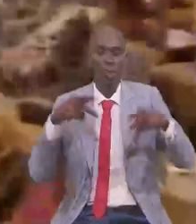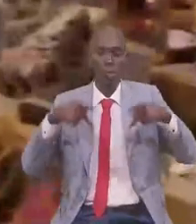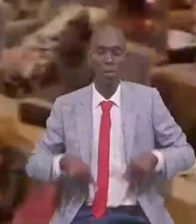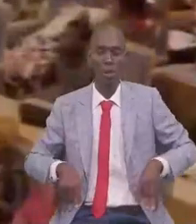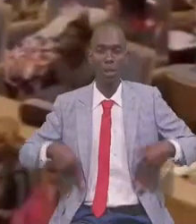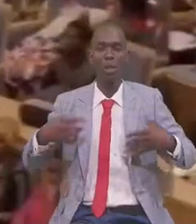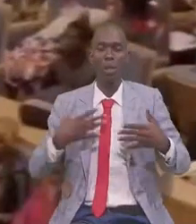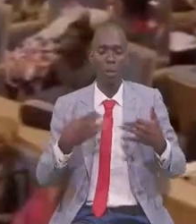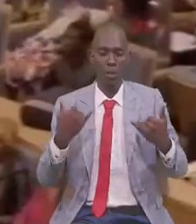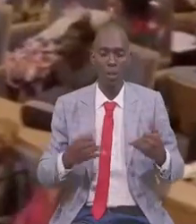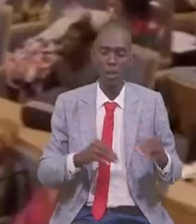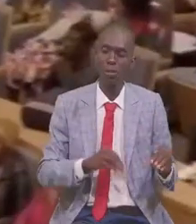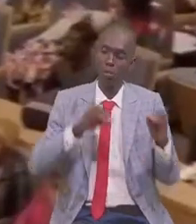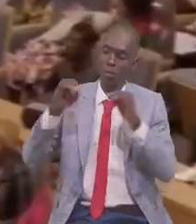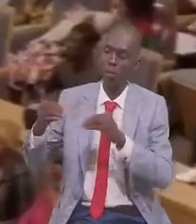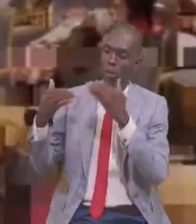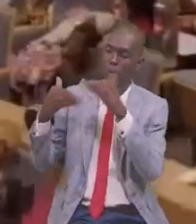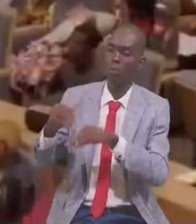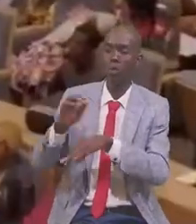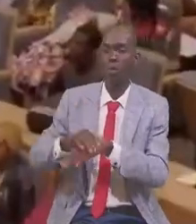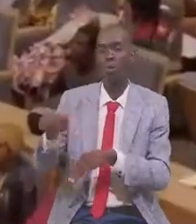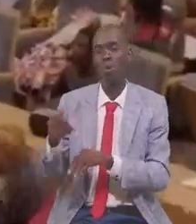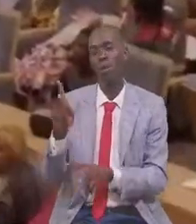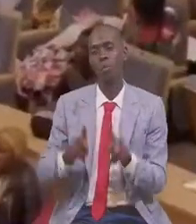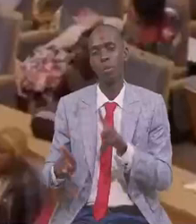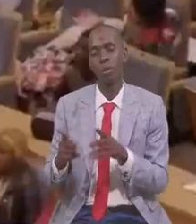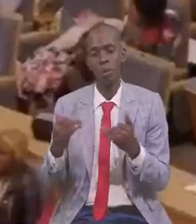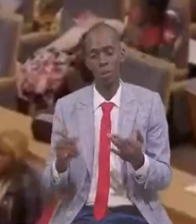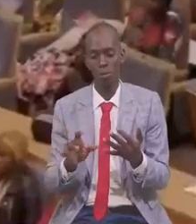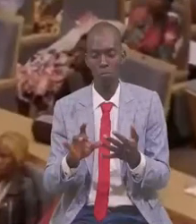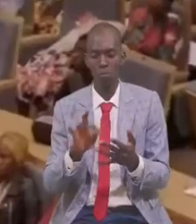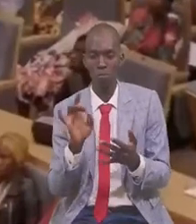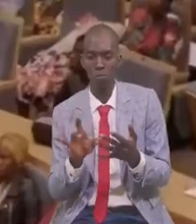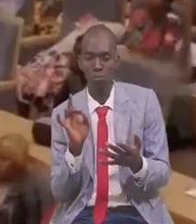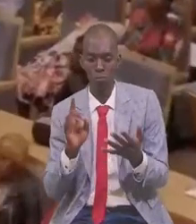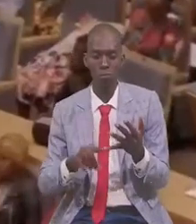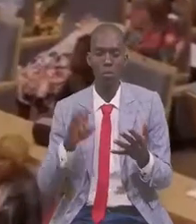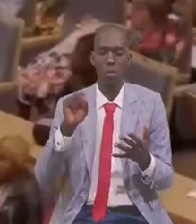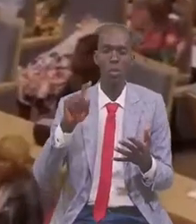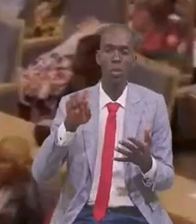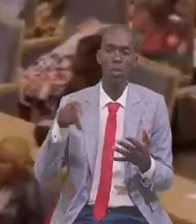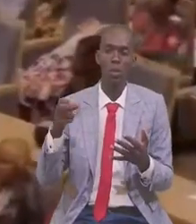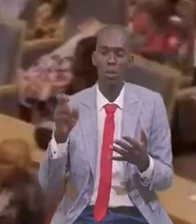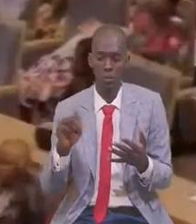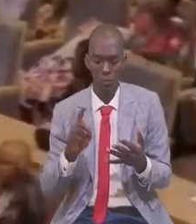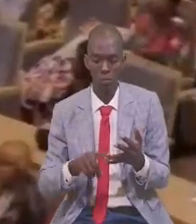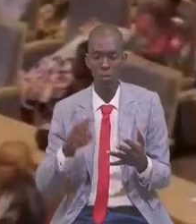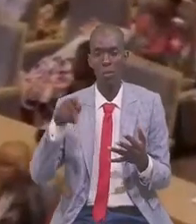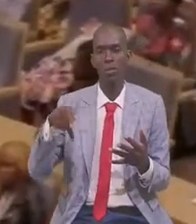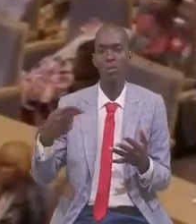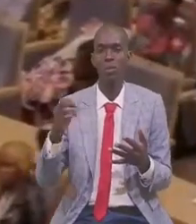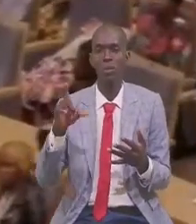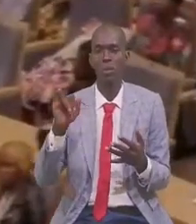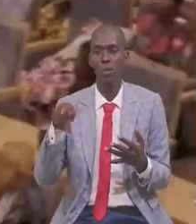personnes. Alors, ils ont choisi Étienne, ils ont choisi Philippe, ils ont choisi les autres. Qu'est-ce que nous devons